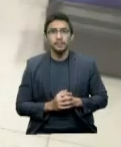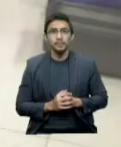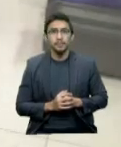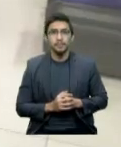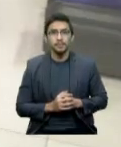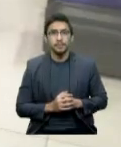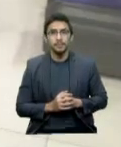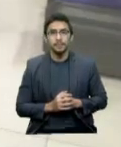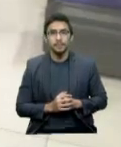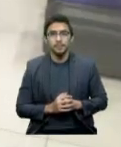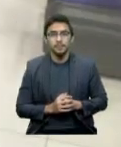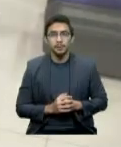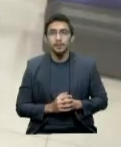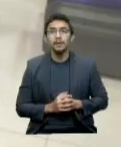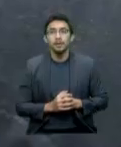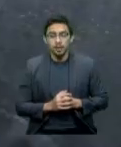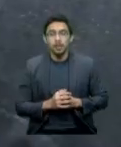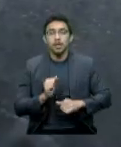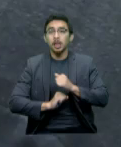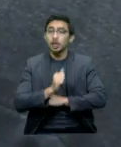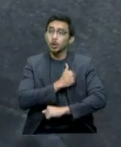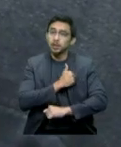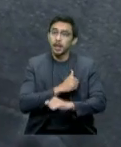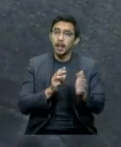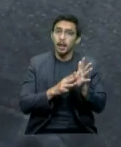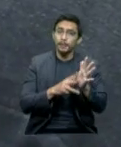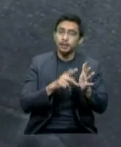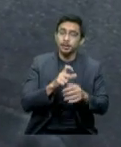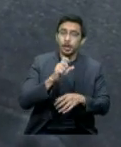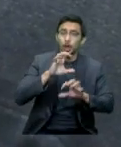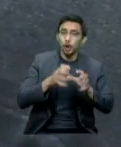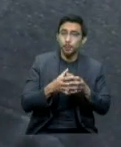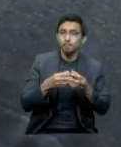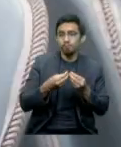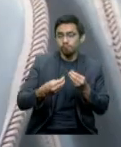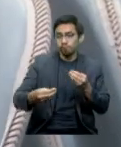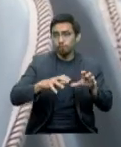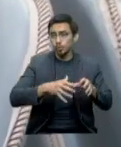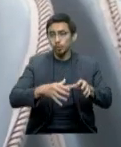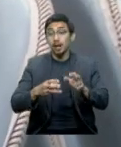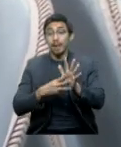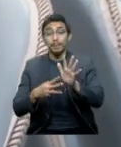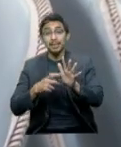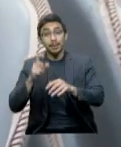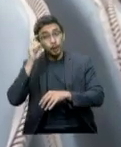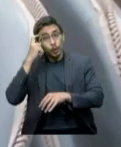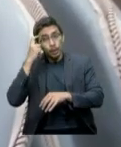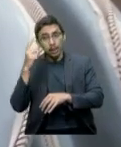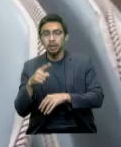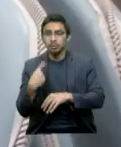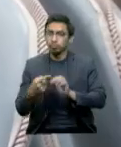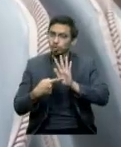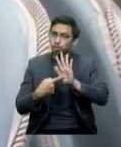Sebagai wadah aksi sosial dari MNC Group dan seluruh unit usaha yang terafiliasi, MNC Peduli terus menunjukkan